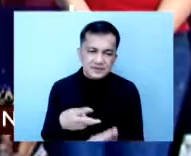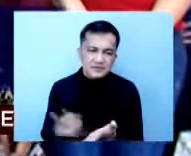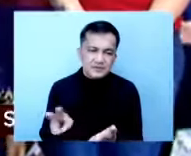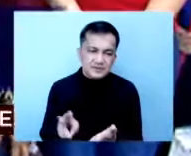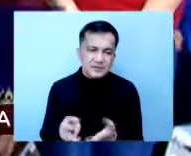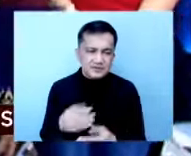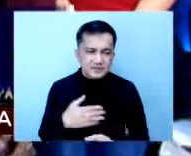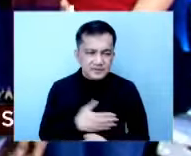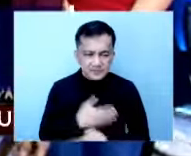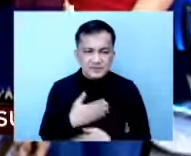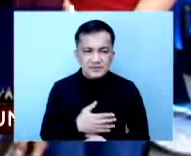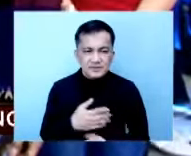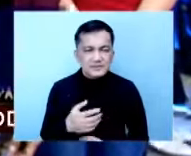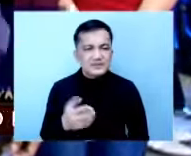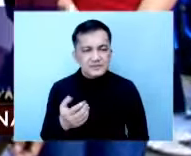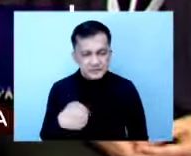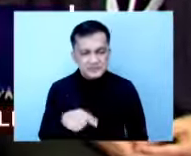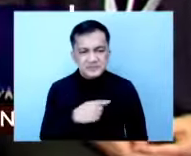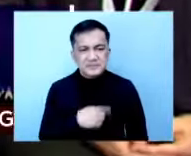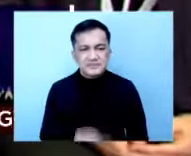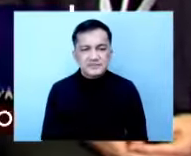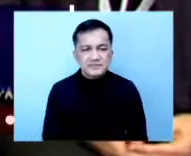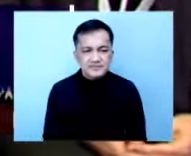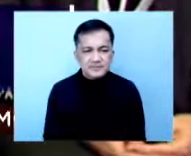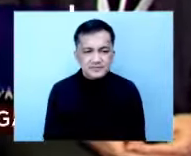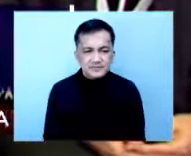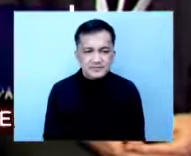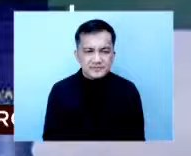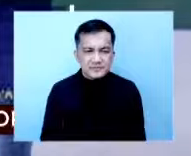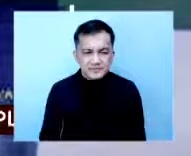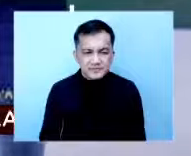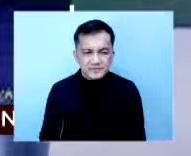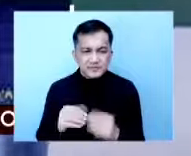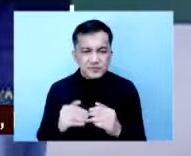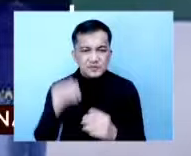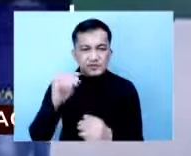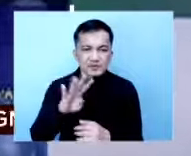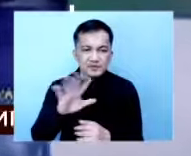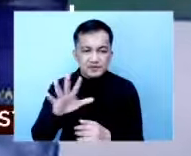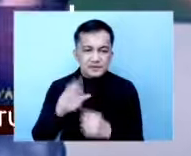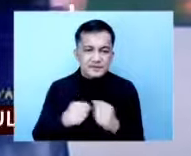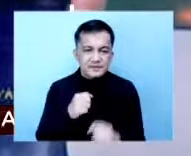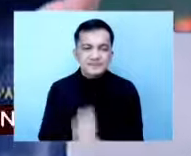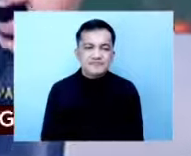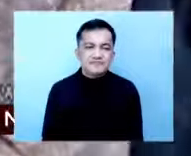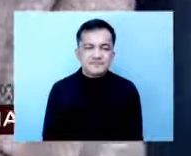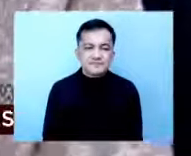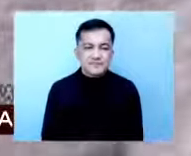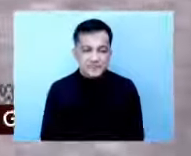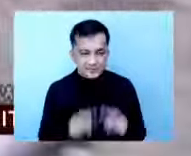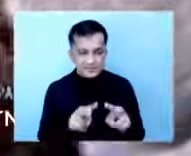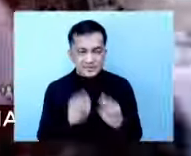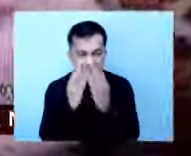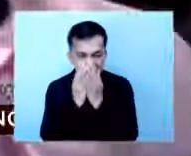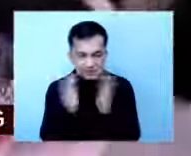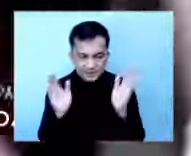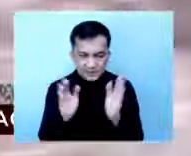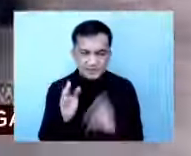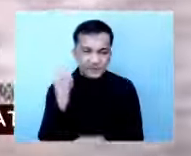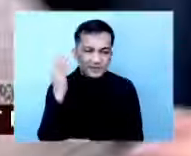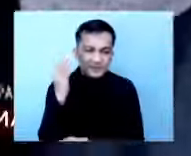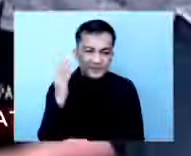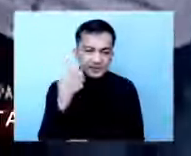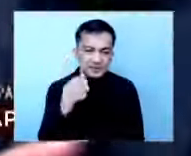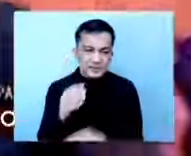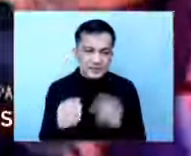Mag-enjoy lang tayo. Enjoy lang. Umabot muna kayo ng 45 years. Tutok lang sa Eat Bulaga tuwing tanghalian. Monday